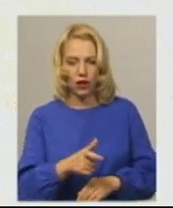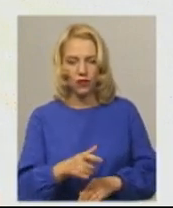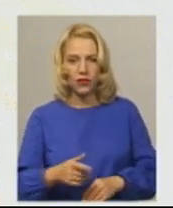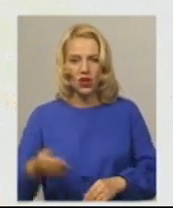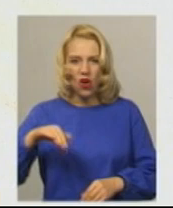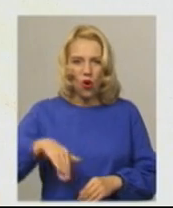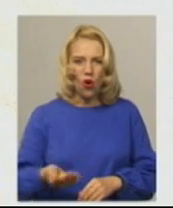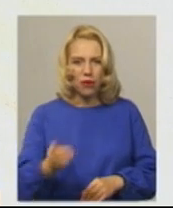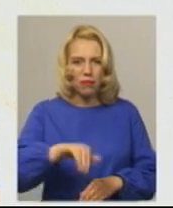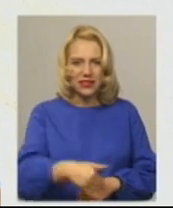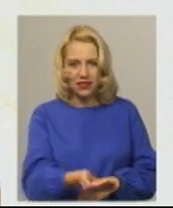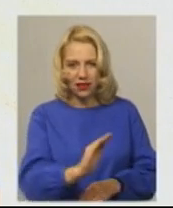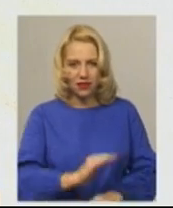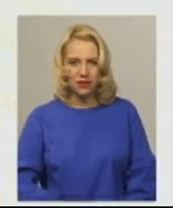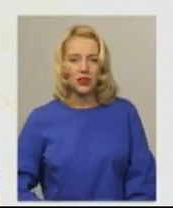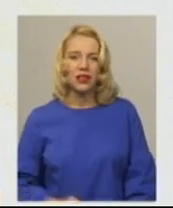і